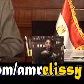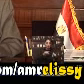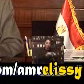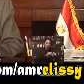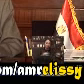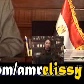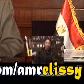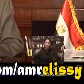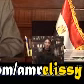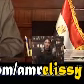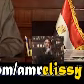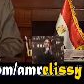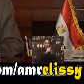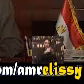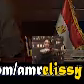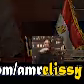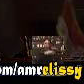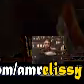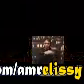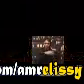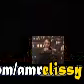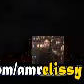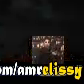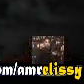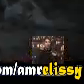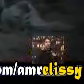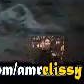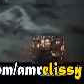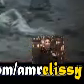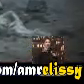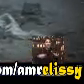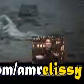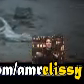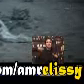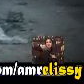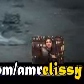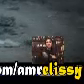العمومية إلى المنزل.